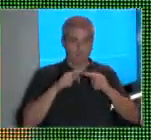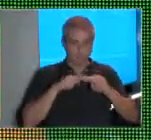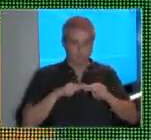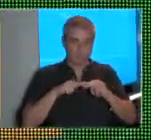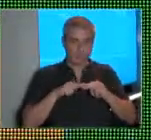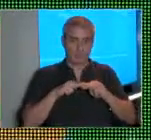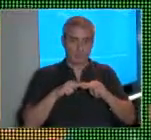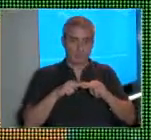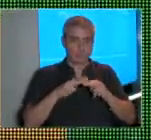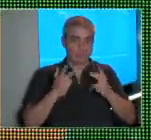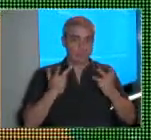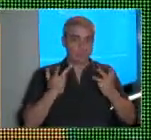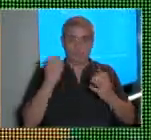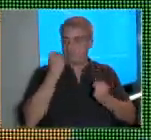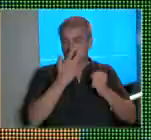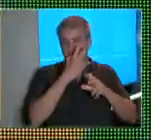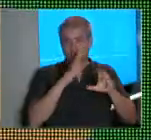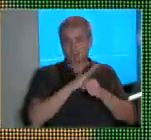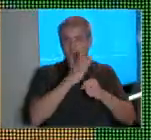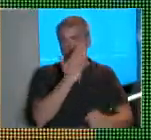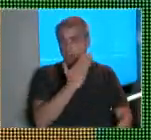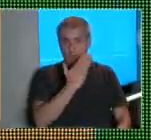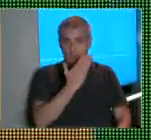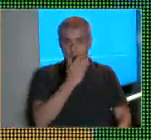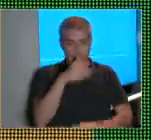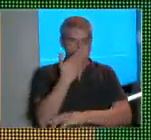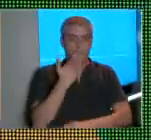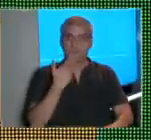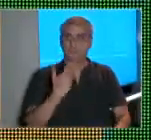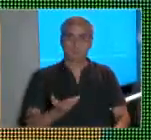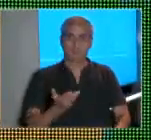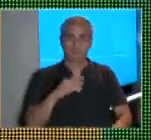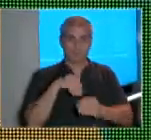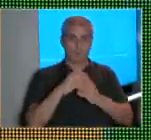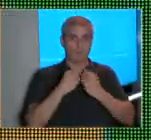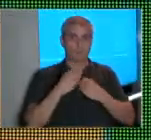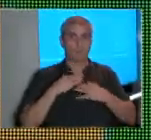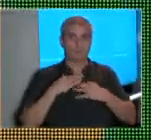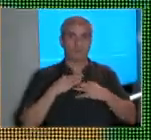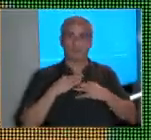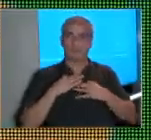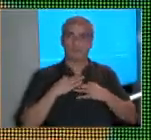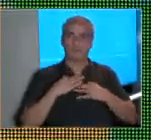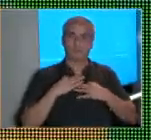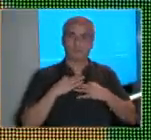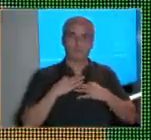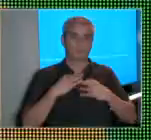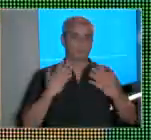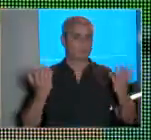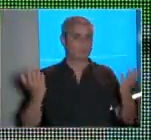שאריות הנרצחים בשואה למדינת ישראל, כולל המשפחה שלי.